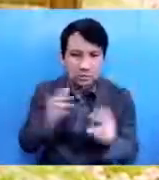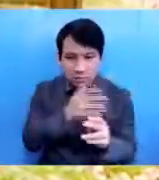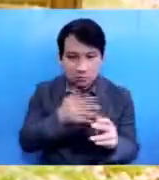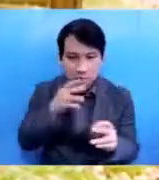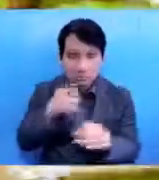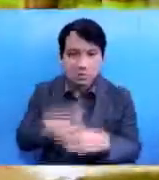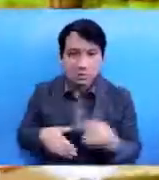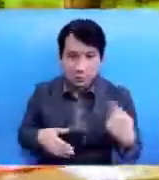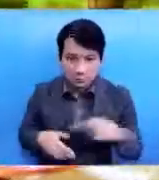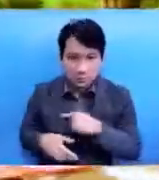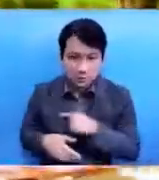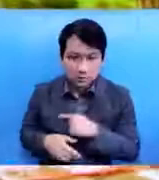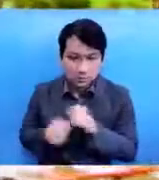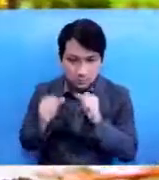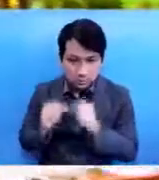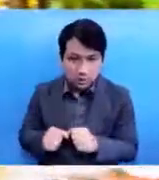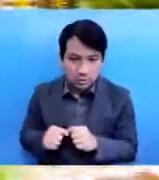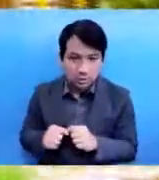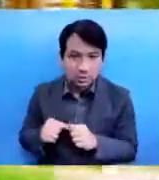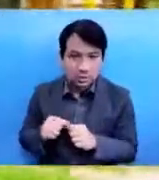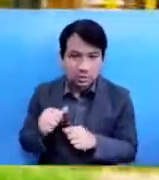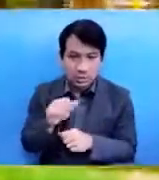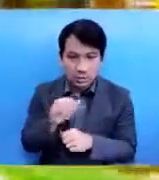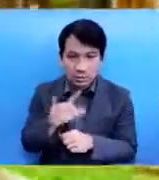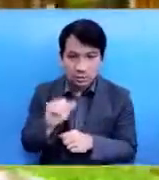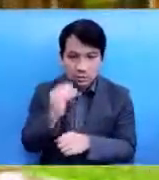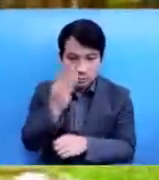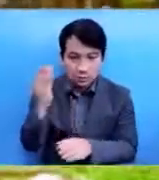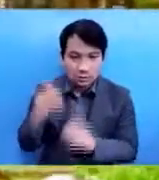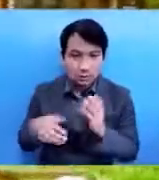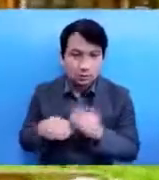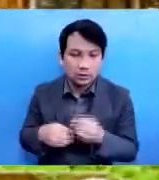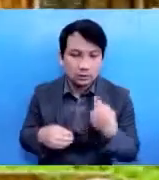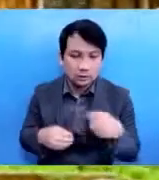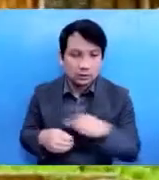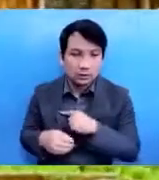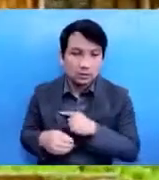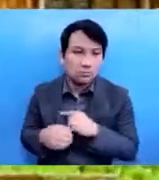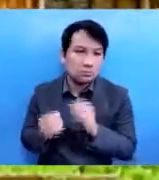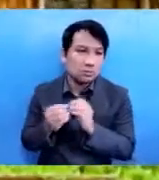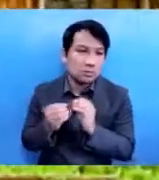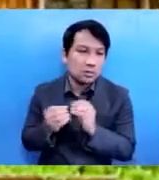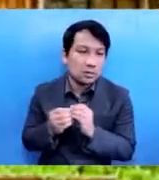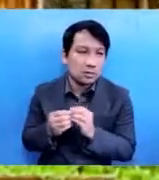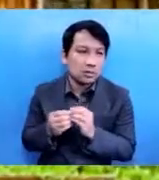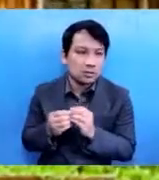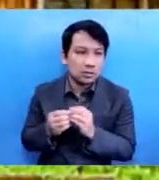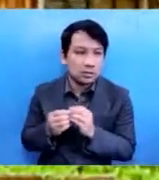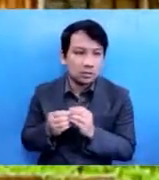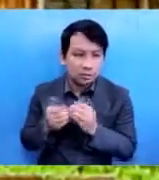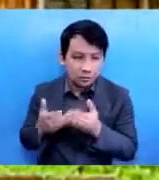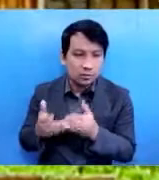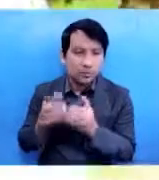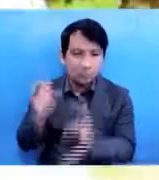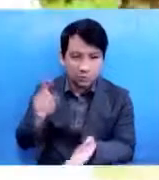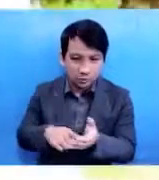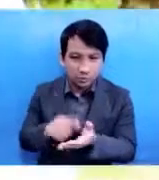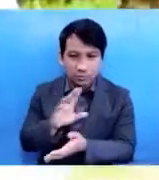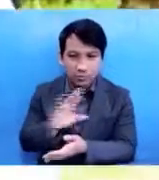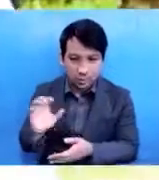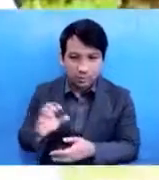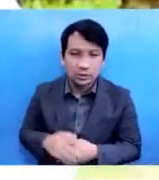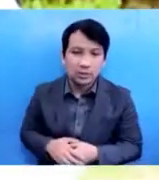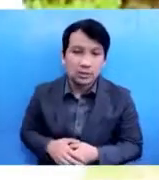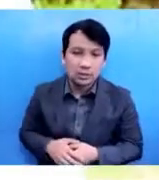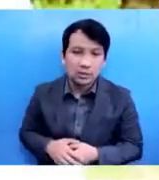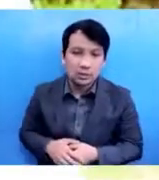katulad ng Ayala Land. And ito na ay nangyari, no? Na they lent us this 1,500 square